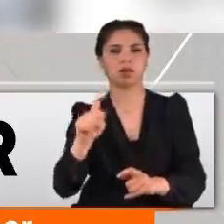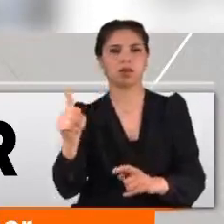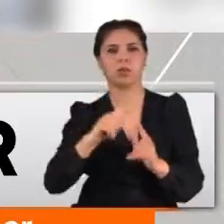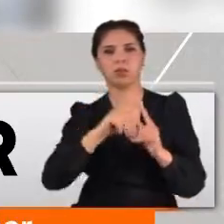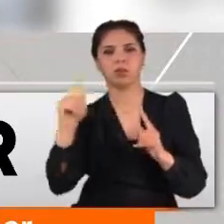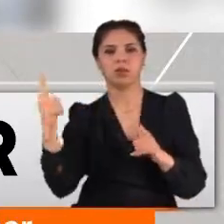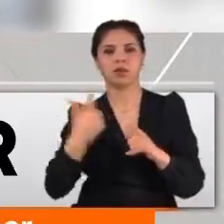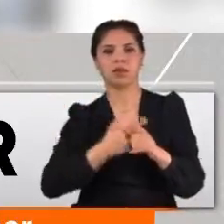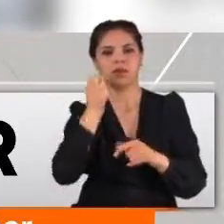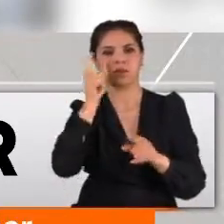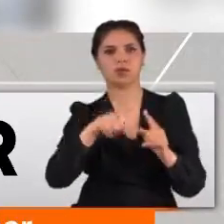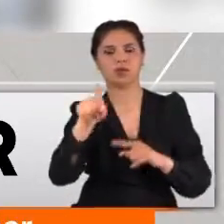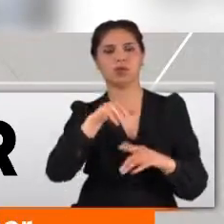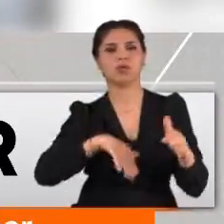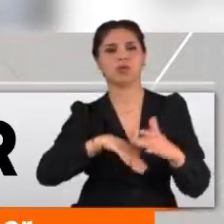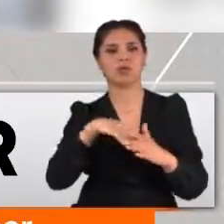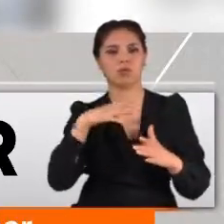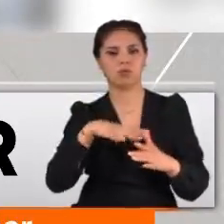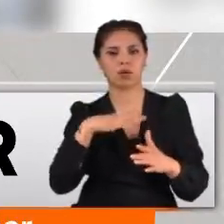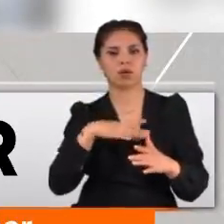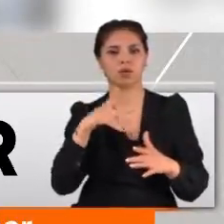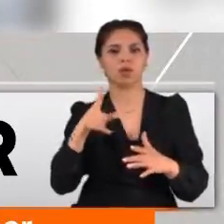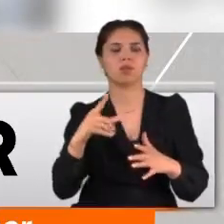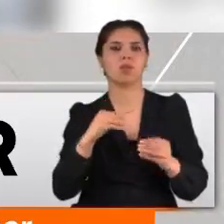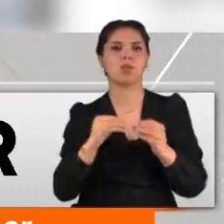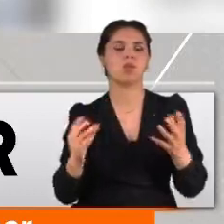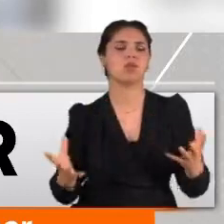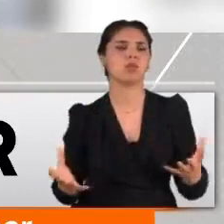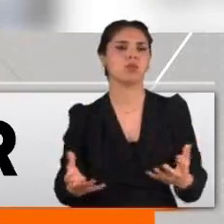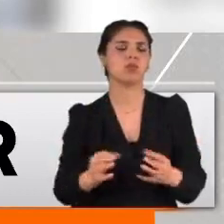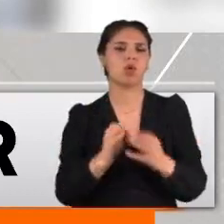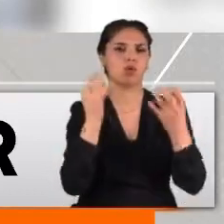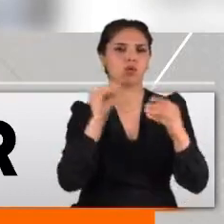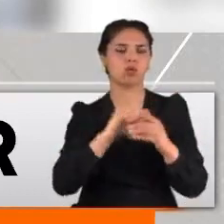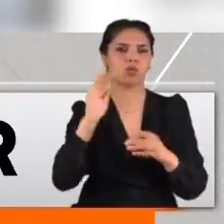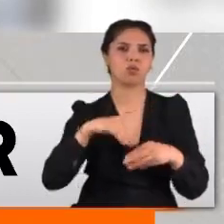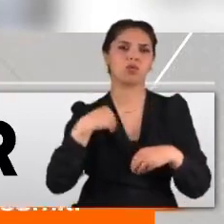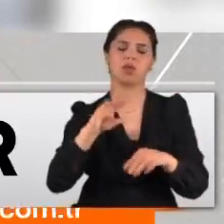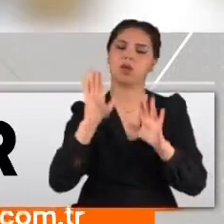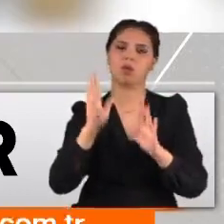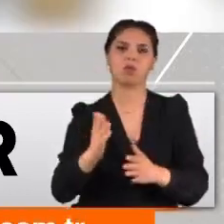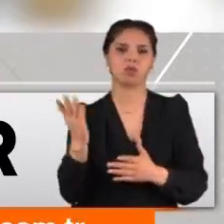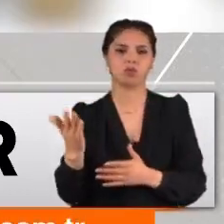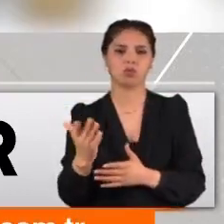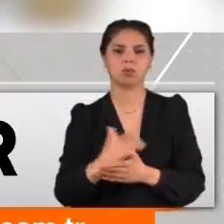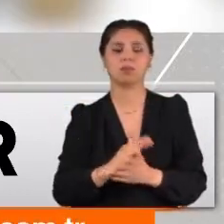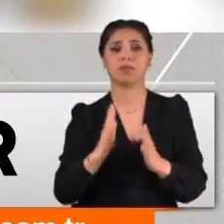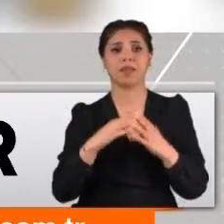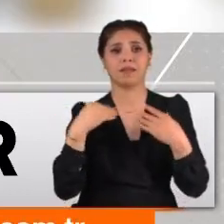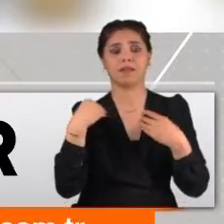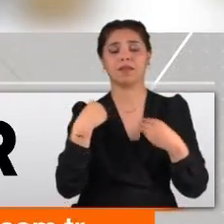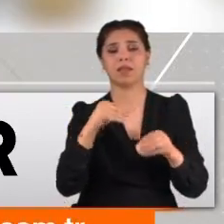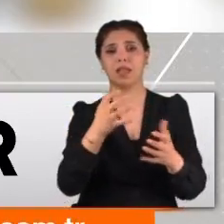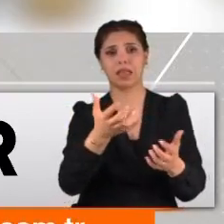süre kiracısını çıkarmaya uğraşanlar aslında bu dertten kurtulmak için düşük fiyata satmayı göze alıyor. Yani evi satın